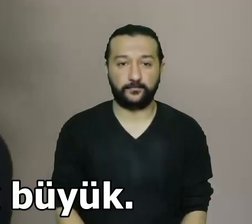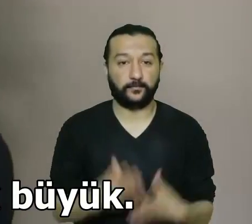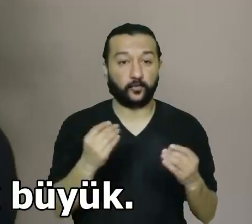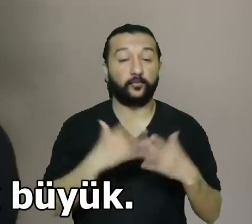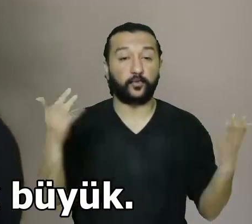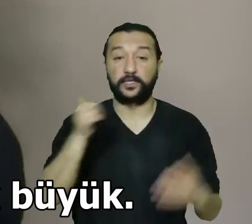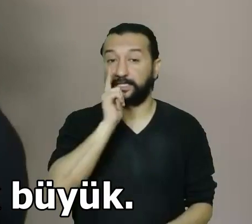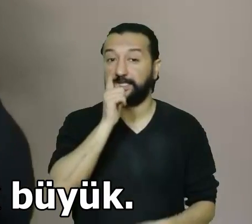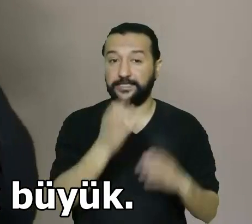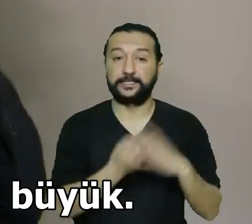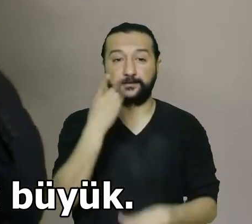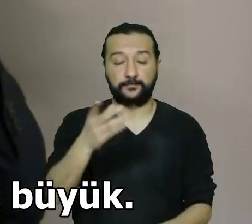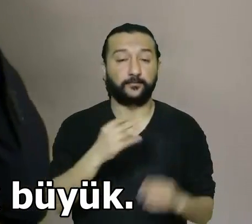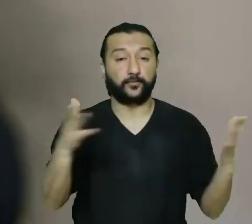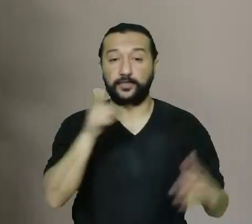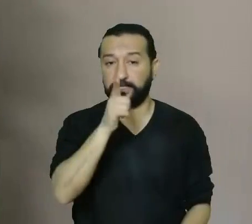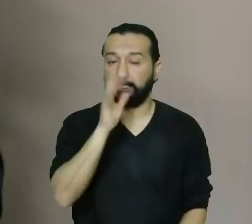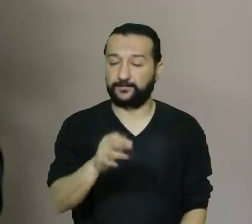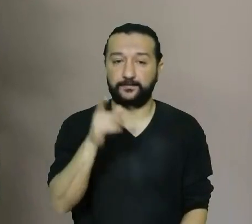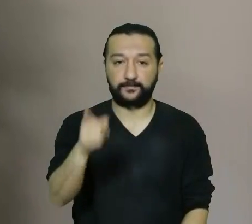Çok büyük ses getireceksin, çok büyük.